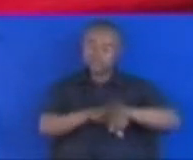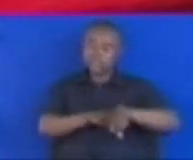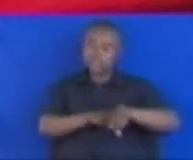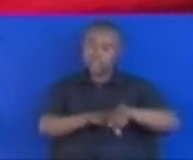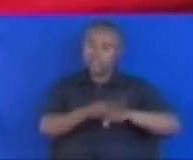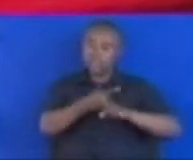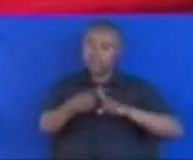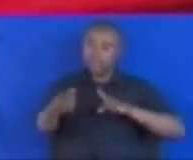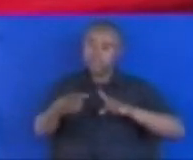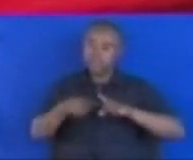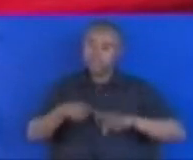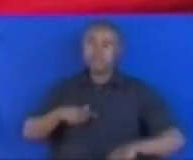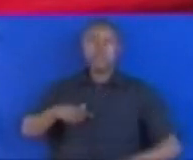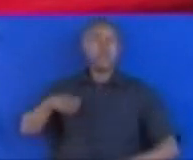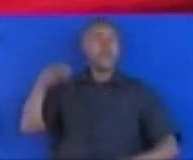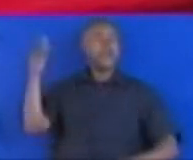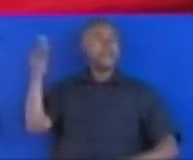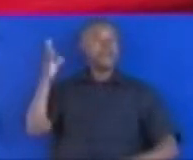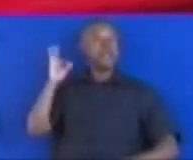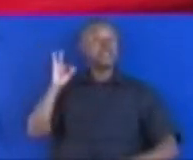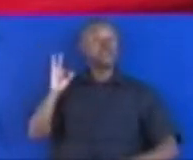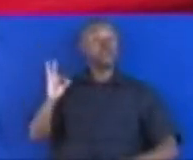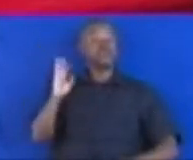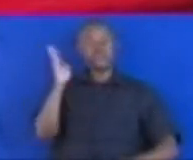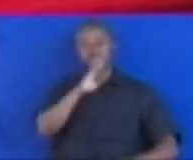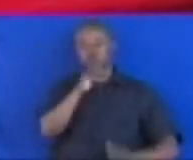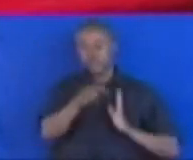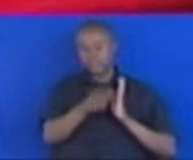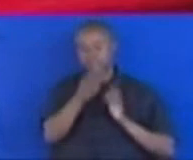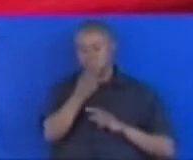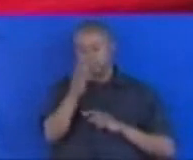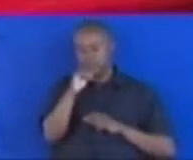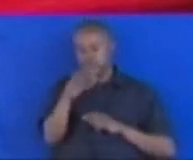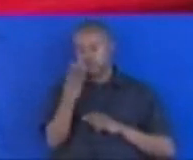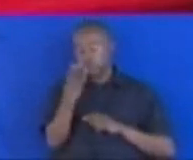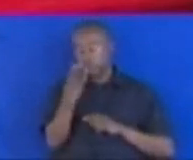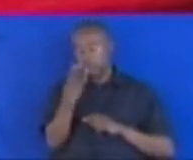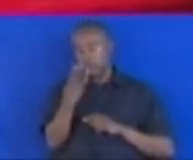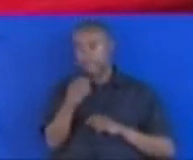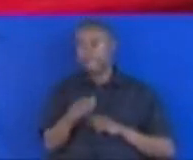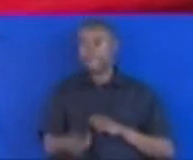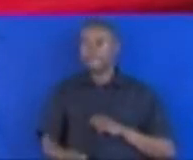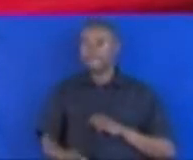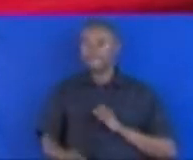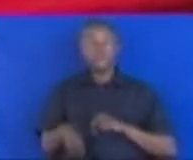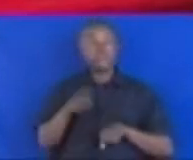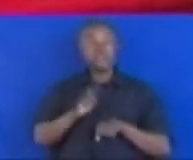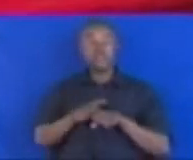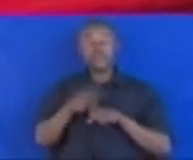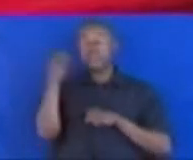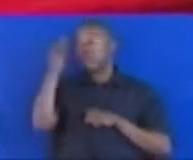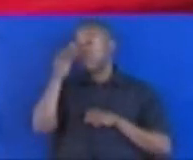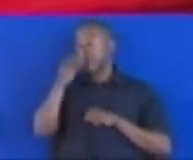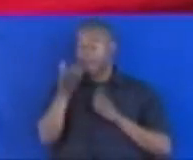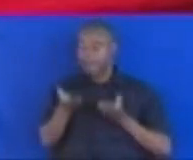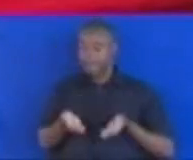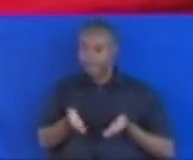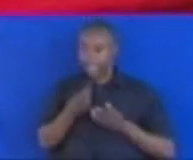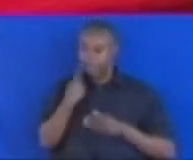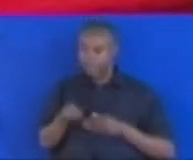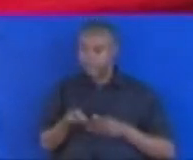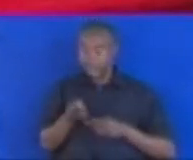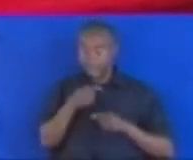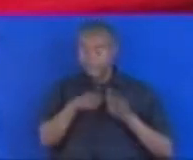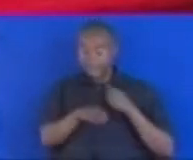kwa hotuba nzuri aliyoitoa siku ya 22 mwezi wa 4 mwaka 2021 wakati anahutubia bunge kwa kusema,